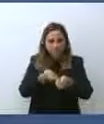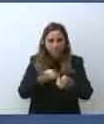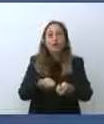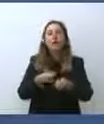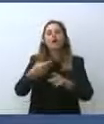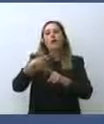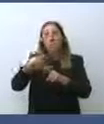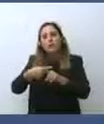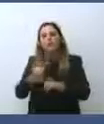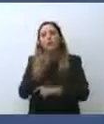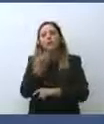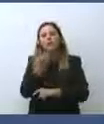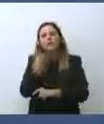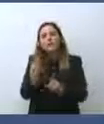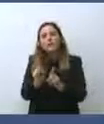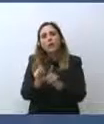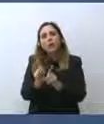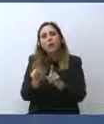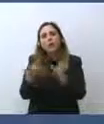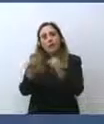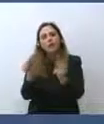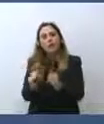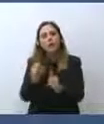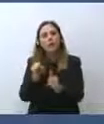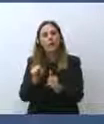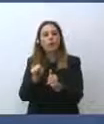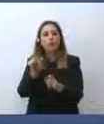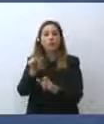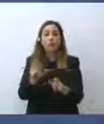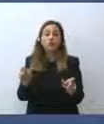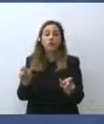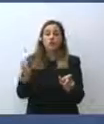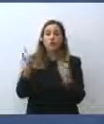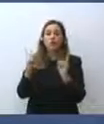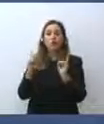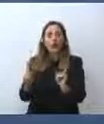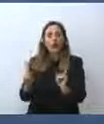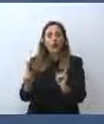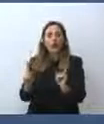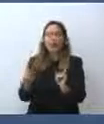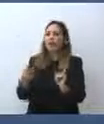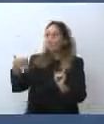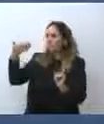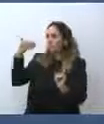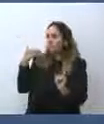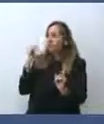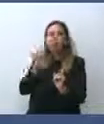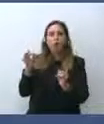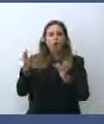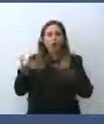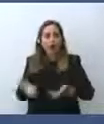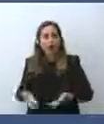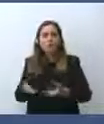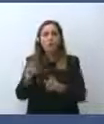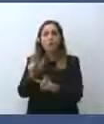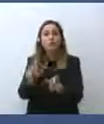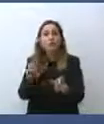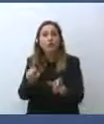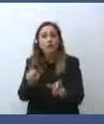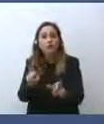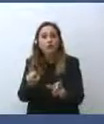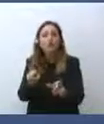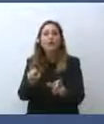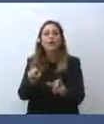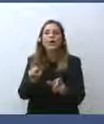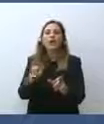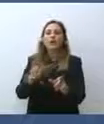a tutti coloro che sono oggetto di violenza da